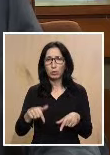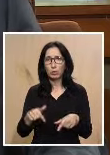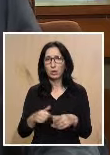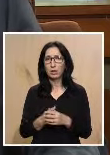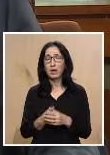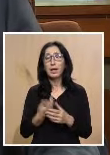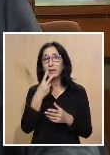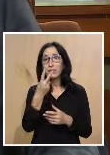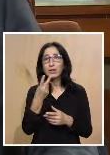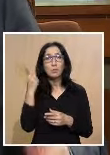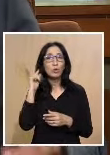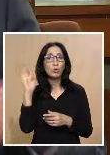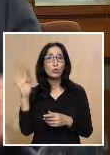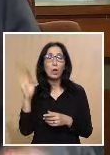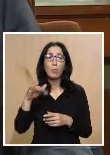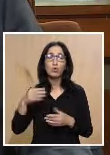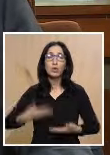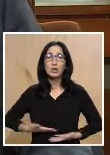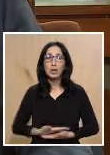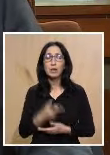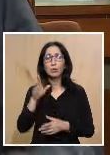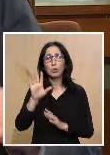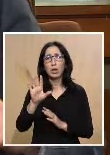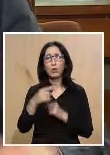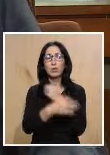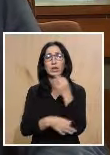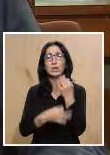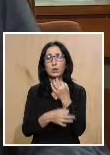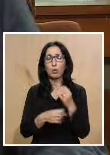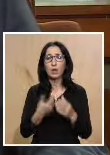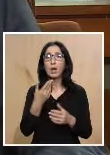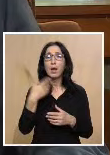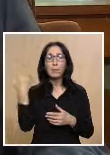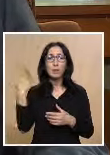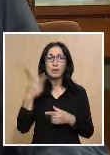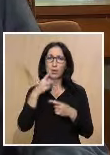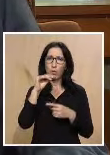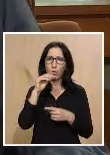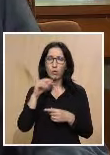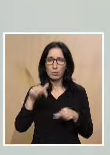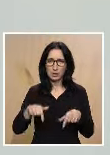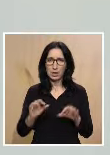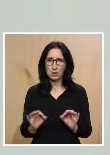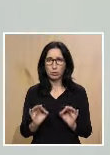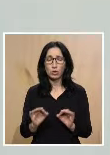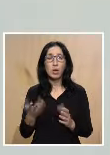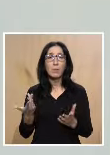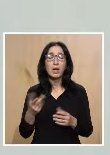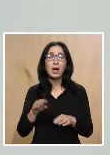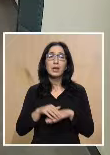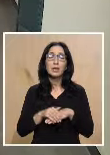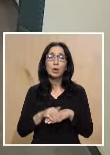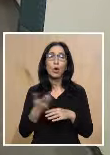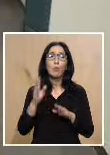Нека да видим и да чуем още нещо интересно от неговата история, преди да говорим за настоящето и бъдещето. Макар и